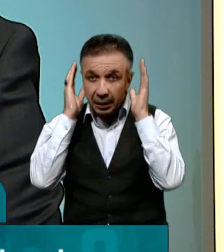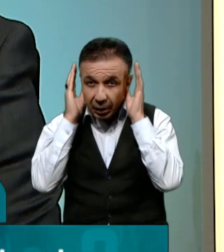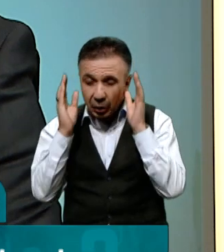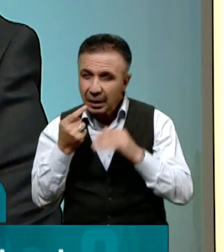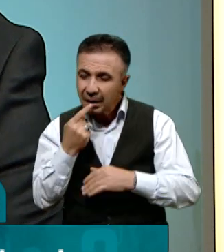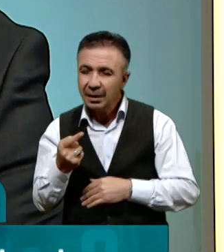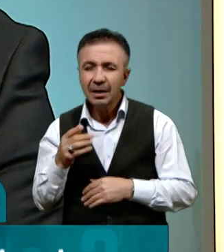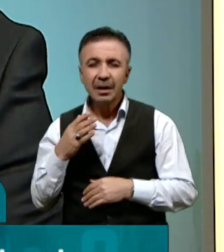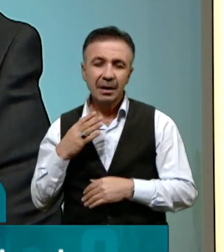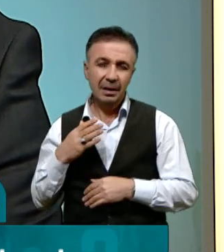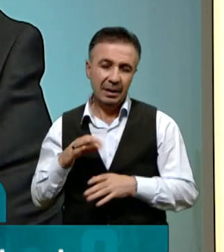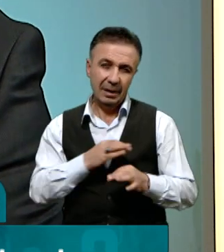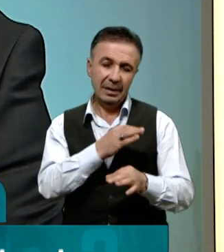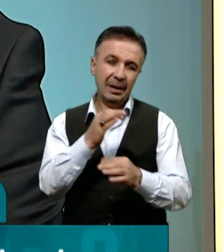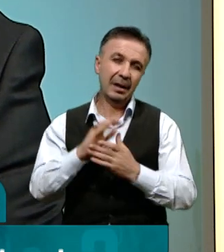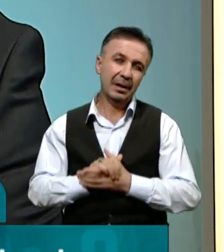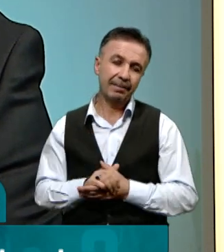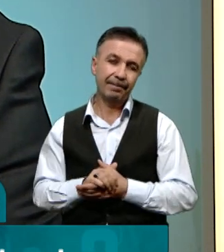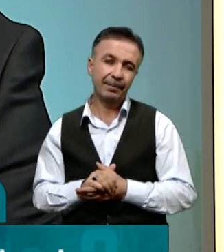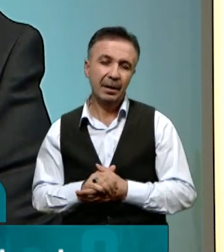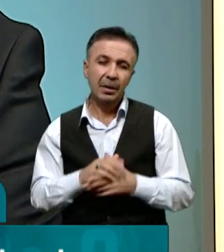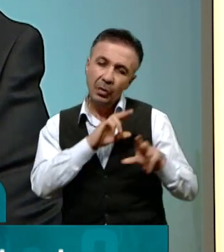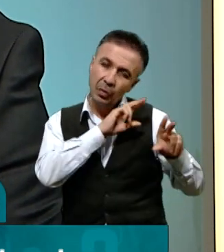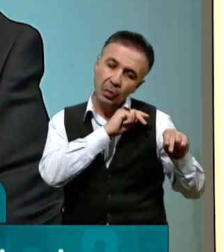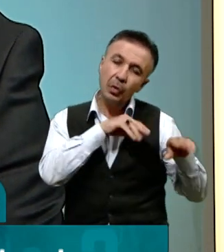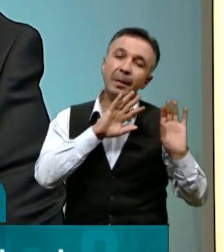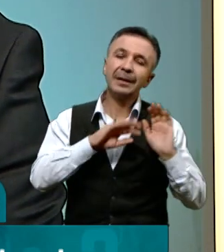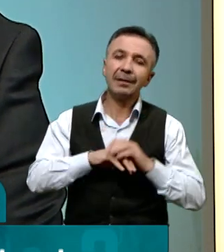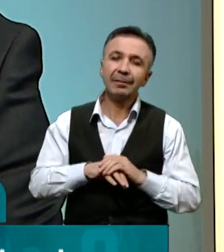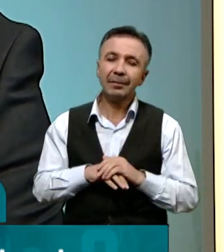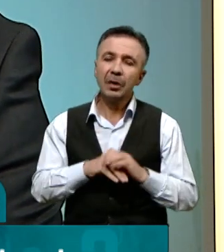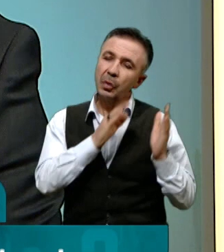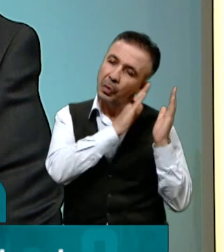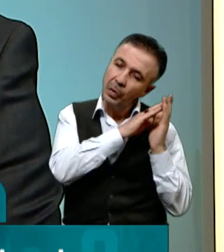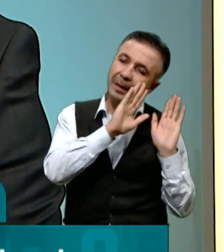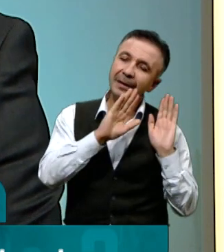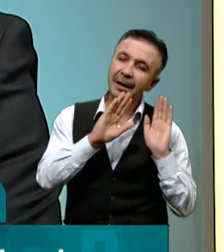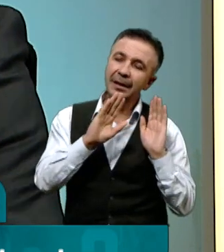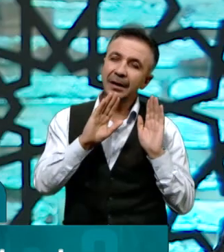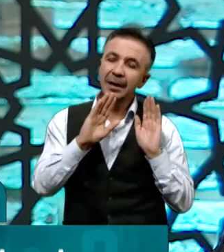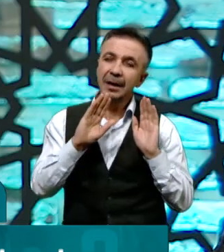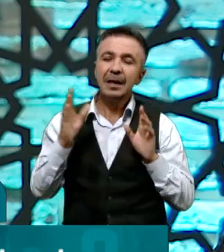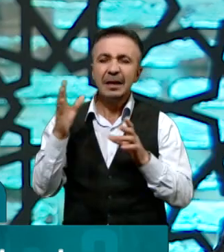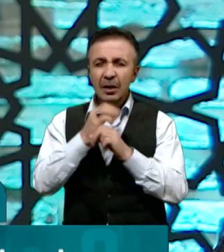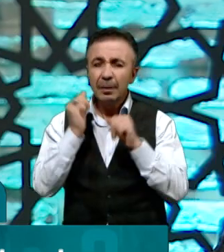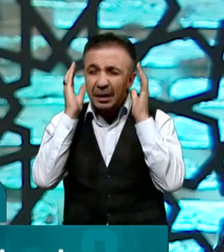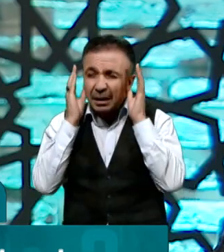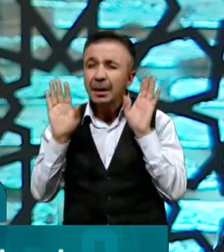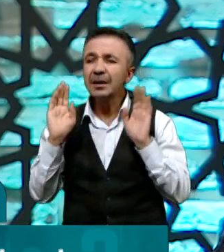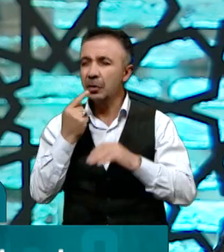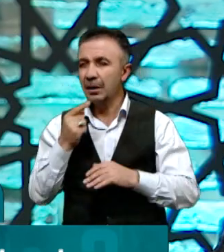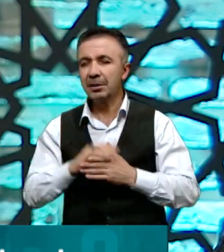insanlar ister istemez şunu soruyor. Efendim uyumadan teheccüd namazı kılınmıyormuş demek. Aslında benim aklıma da şöyle bir şey geldi hocam.